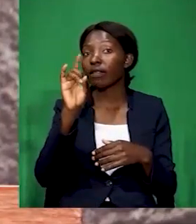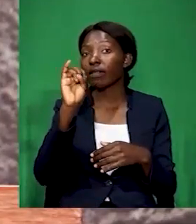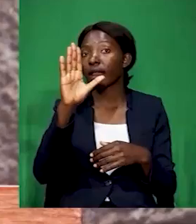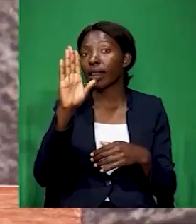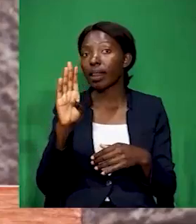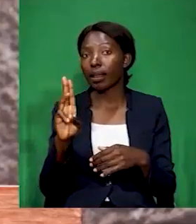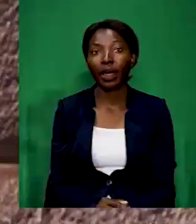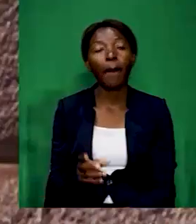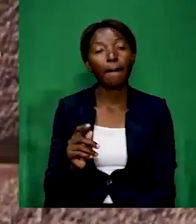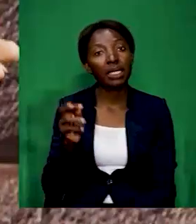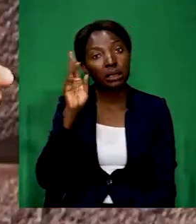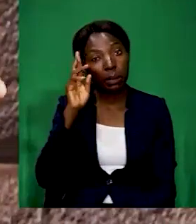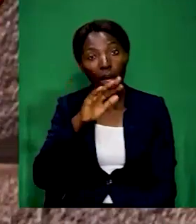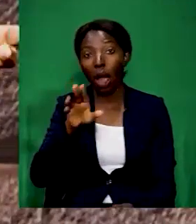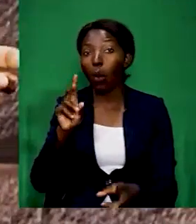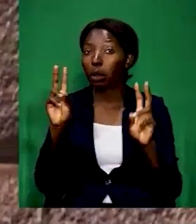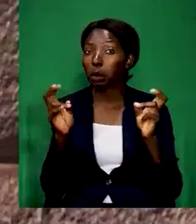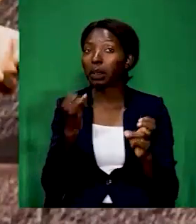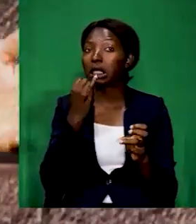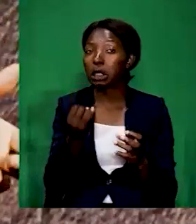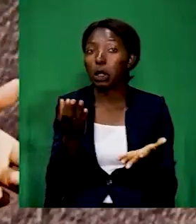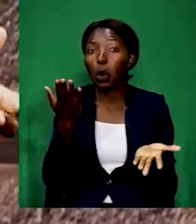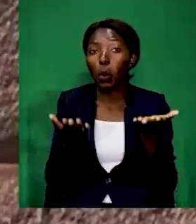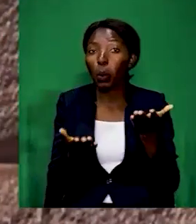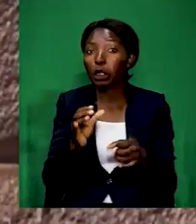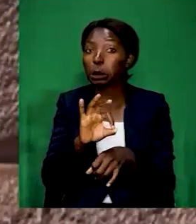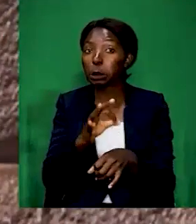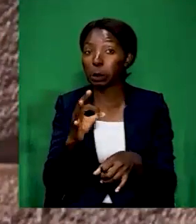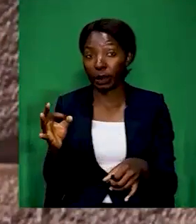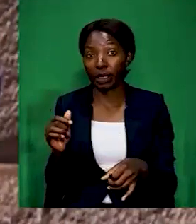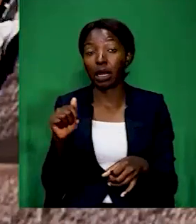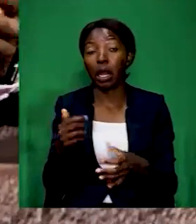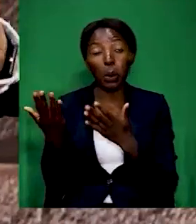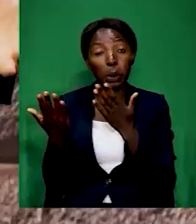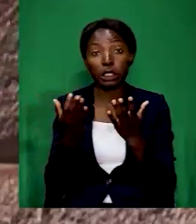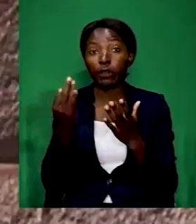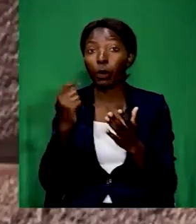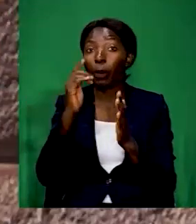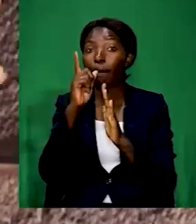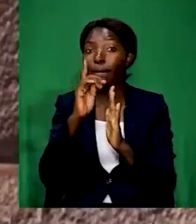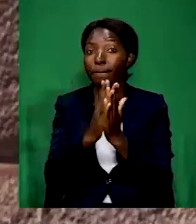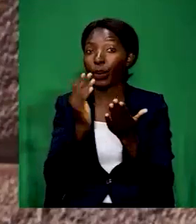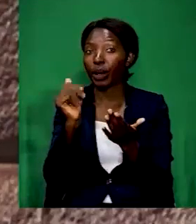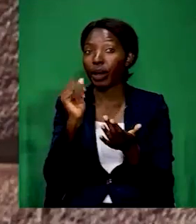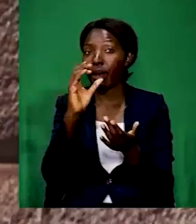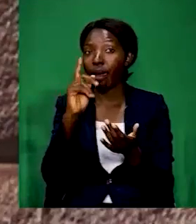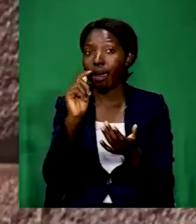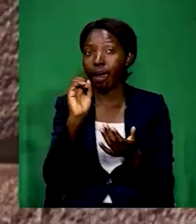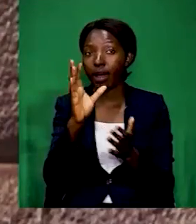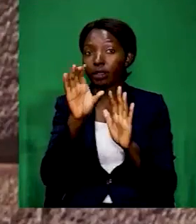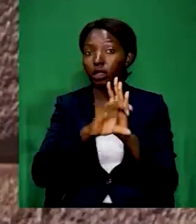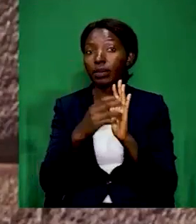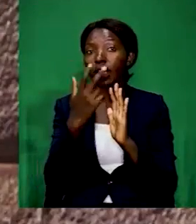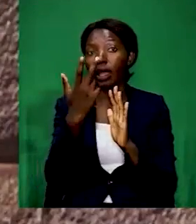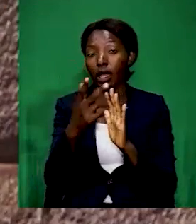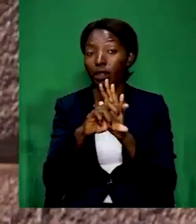the gospel? Musoro wenyaya uri kuti mweyai. Now tiri mubhuku ramabasa avapostora chapter ya 8 asi